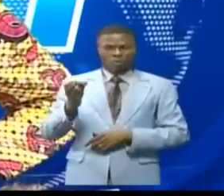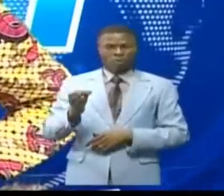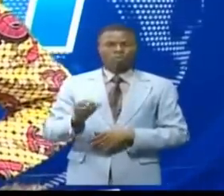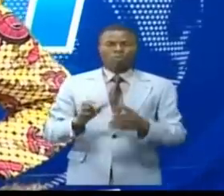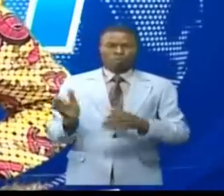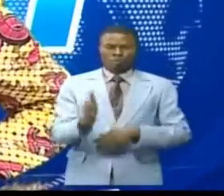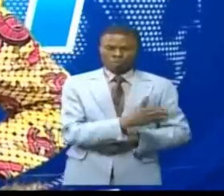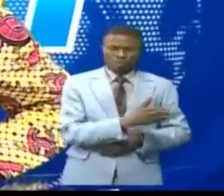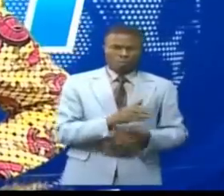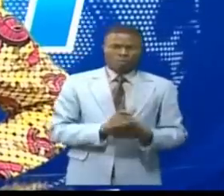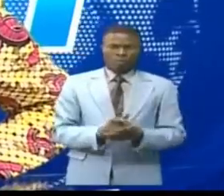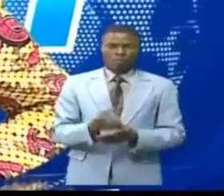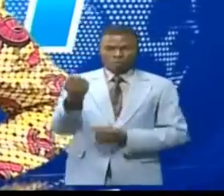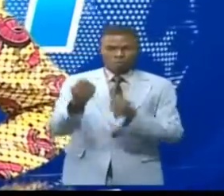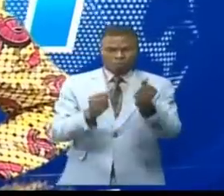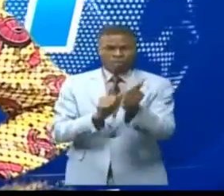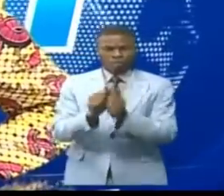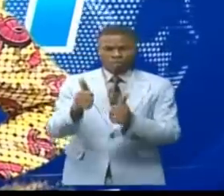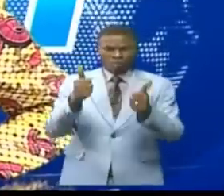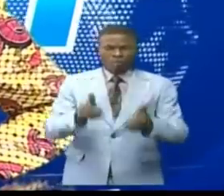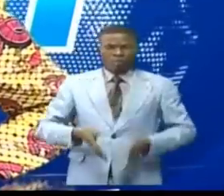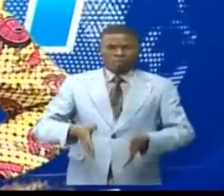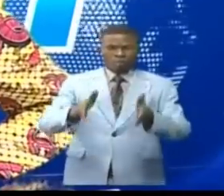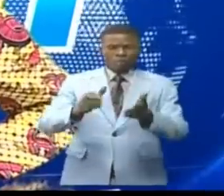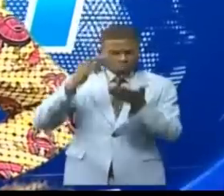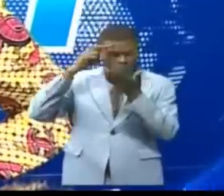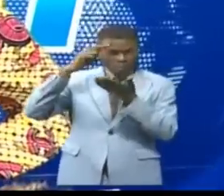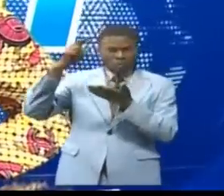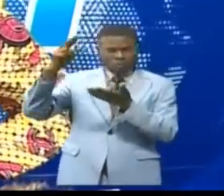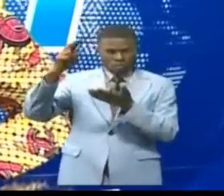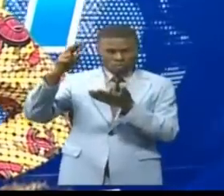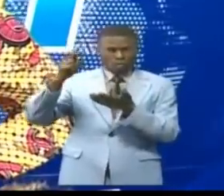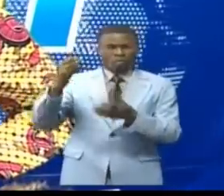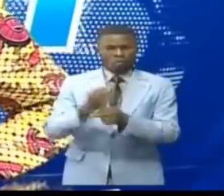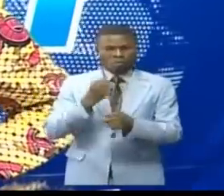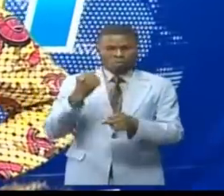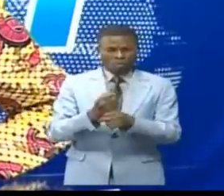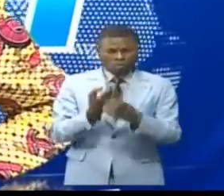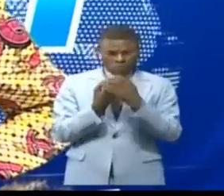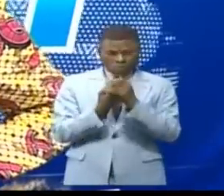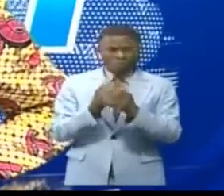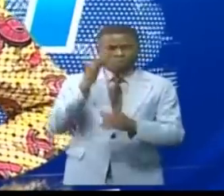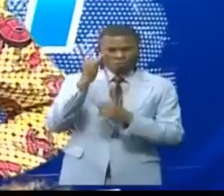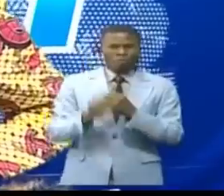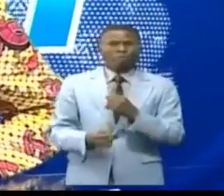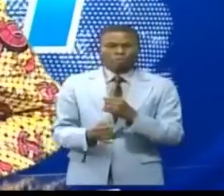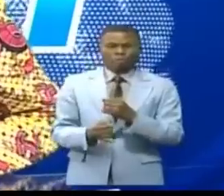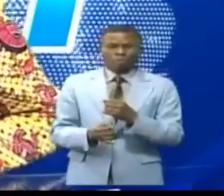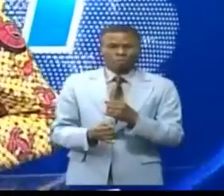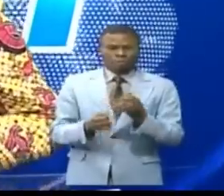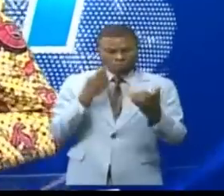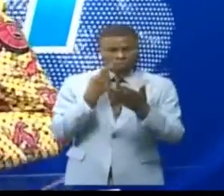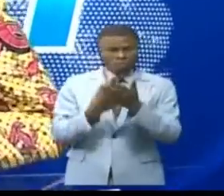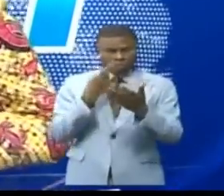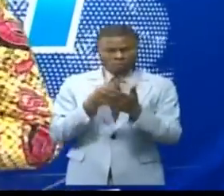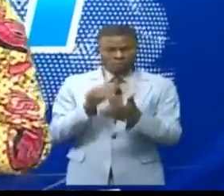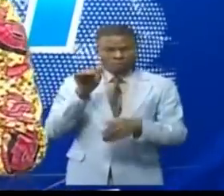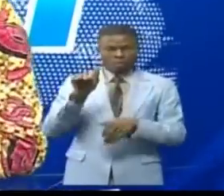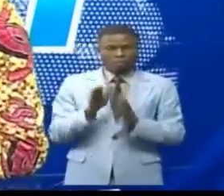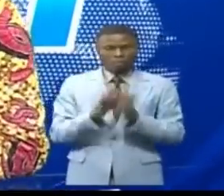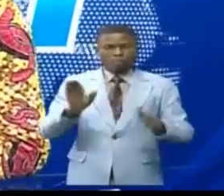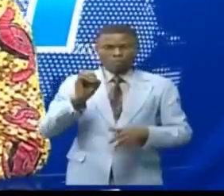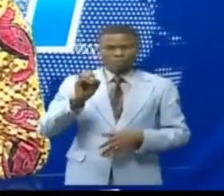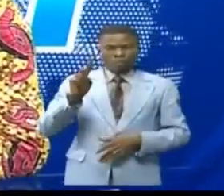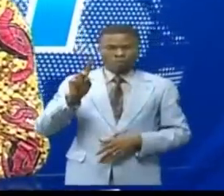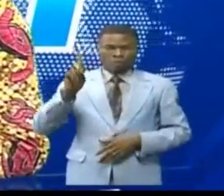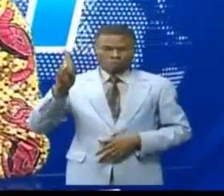la circulation va reprendre sur l'avenue de l'université car les travaux touchent à leur fin, constaté par le directeur général de